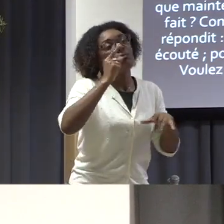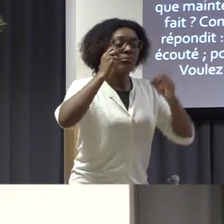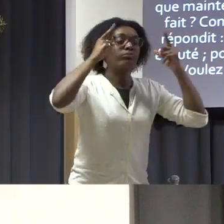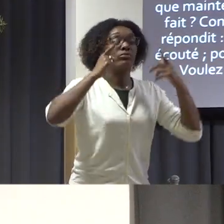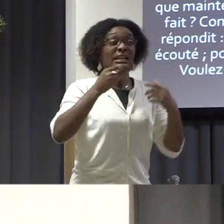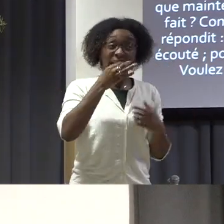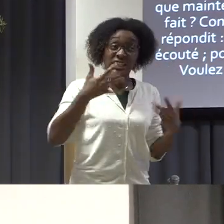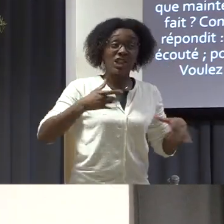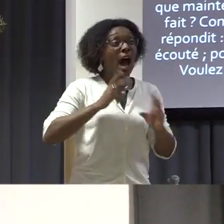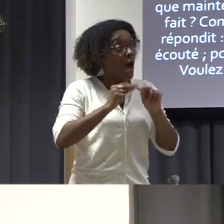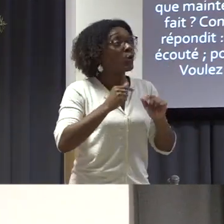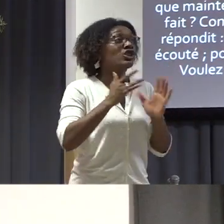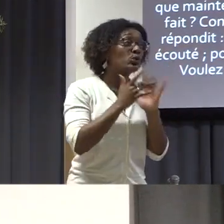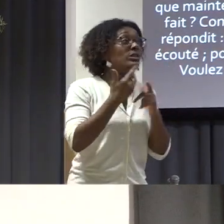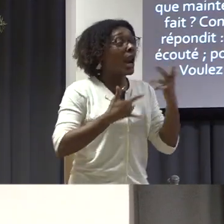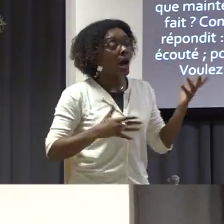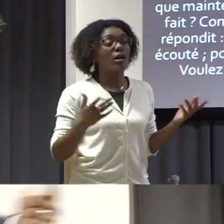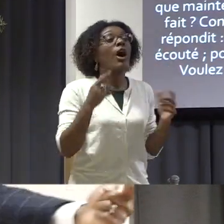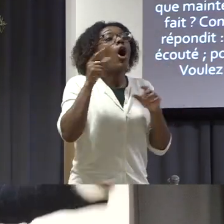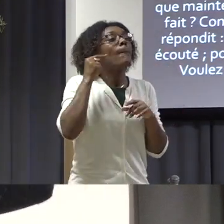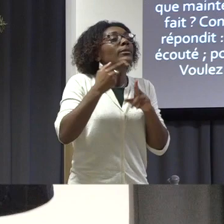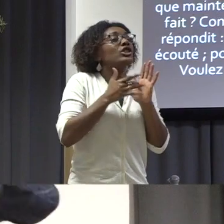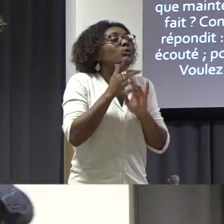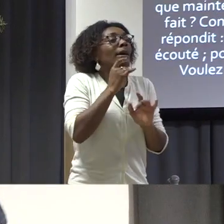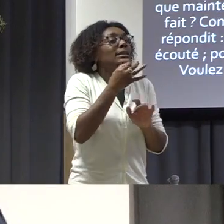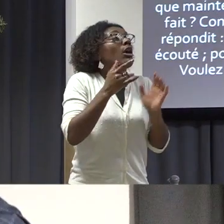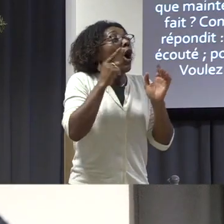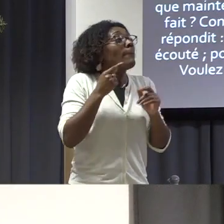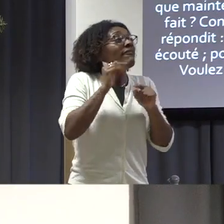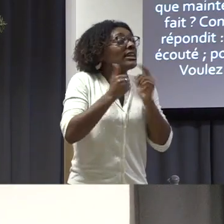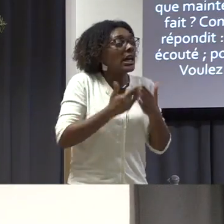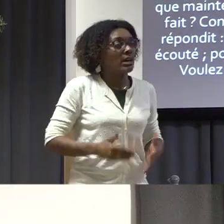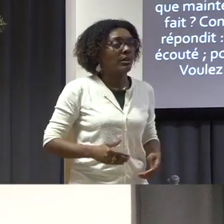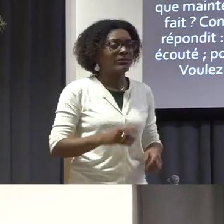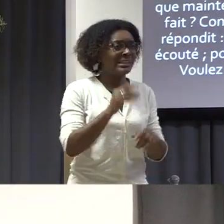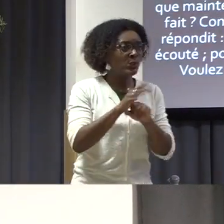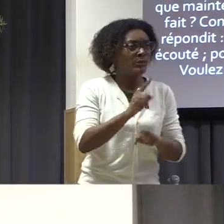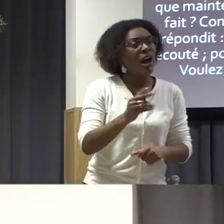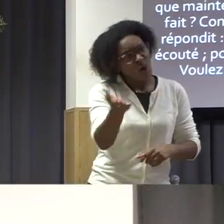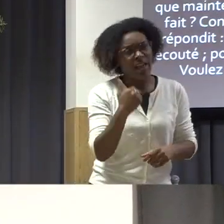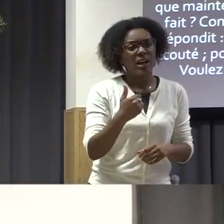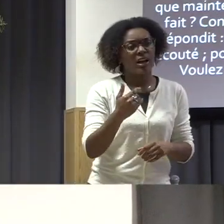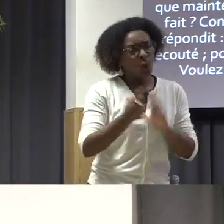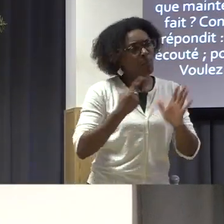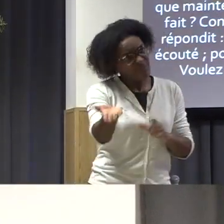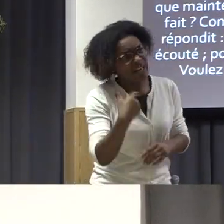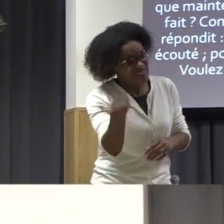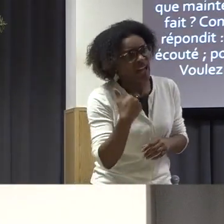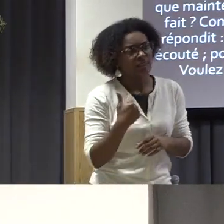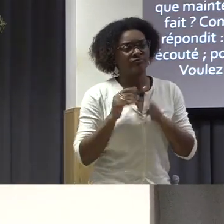personne a dit ce qui s'est passé non non ça ne suffit pas il faut que tu reviennes redire les choses il reconvoque